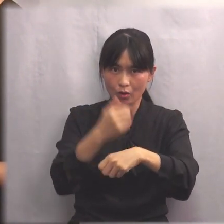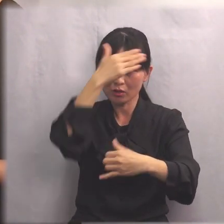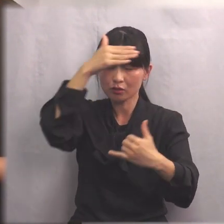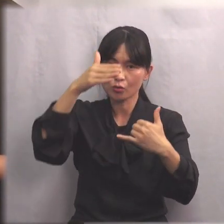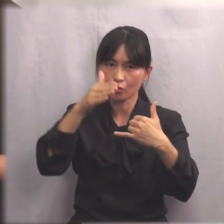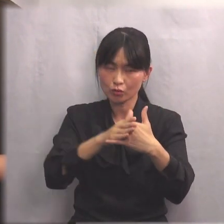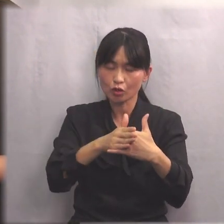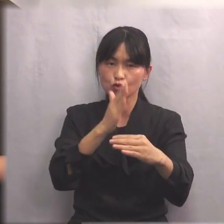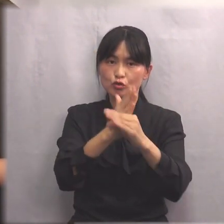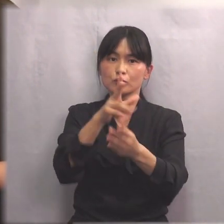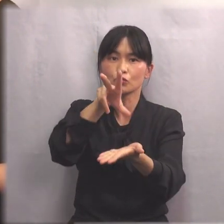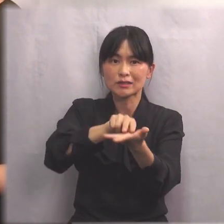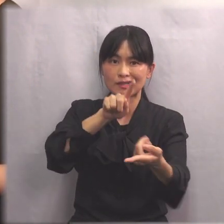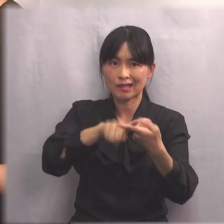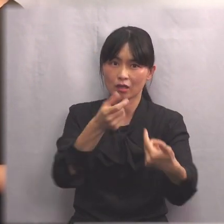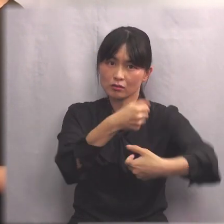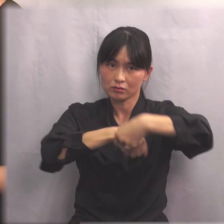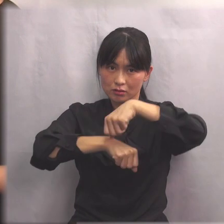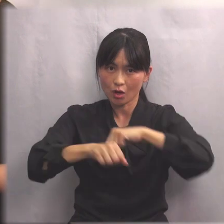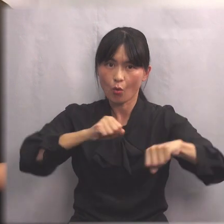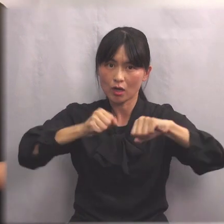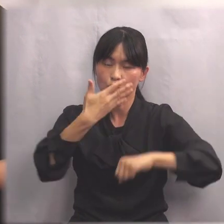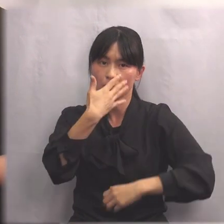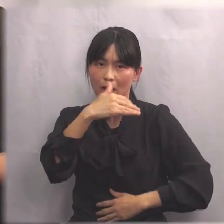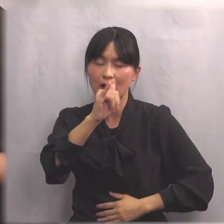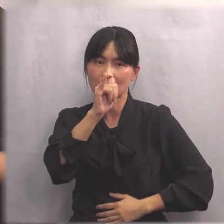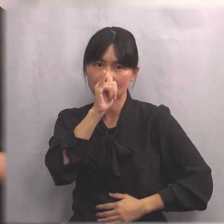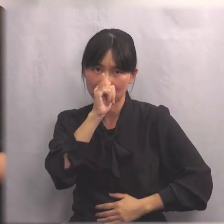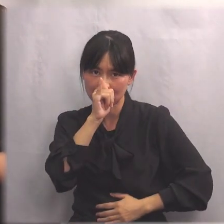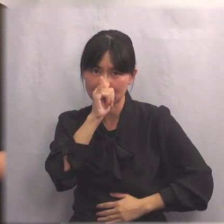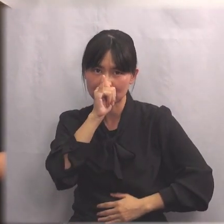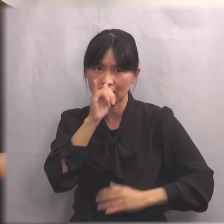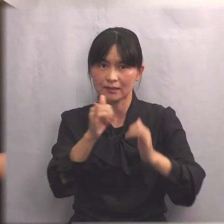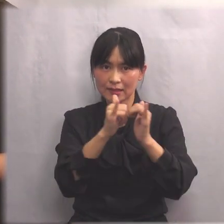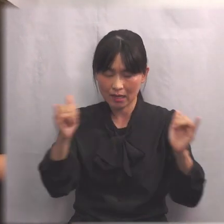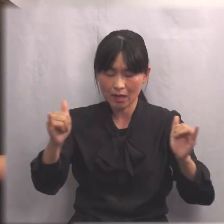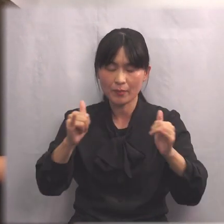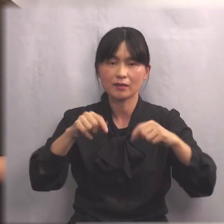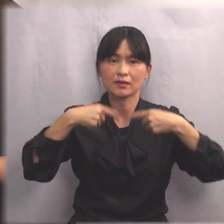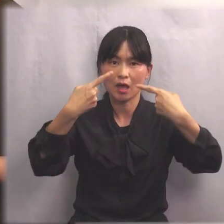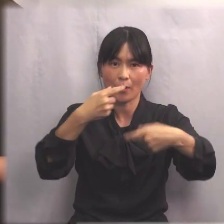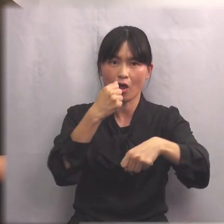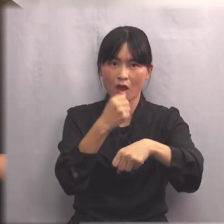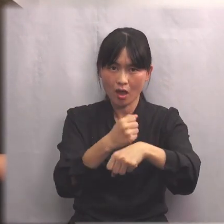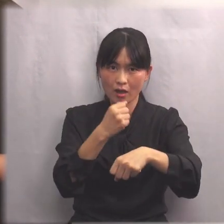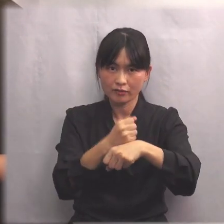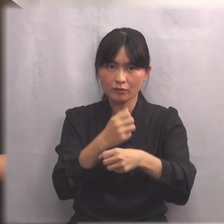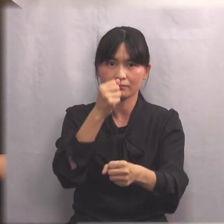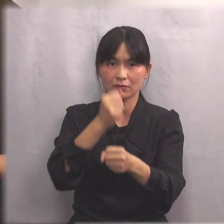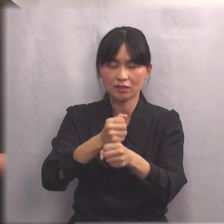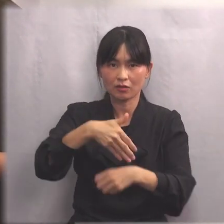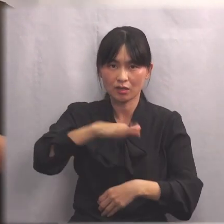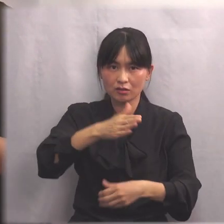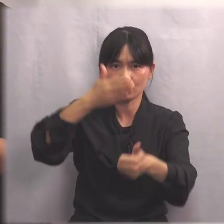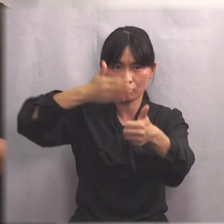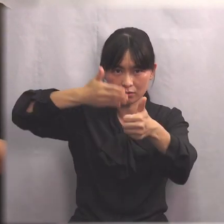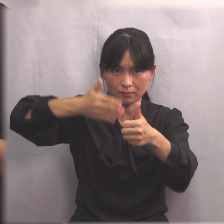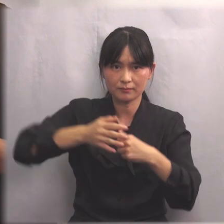관심을 가지고 적극적으로 활동할 의사가 있는 당원들의 참여를 통해서 청소년위원회를 구성할 것을 요청드렸습니다.